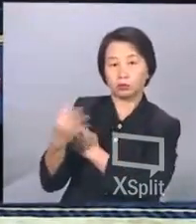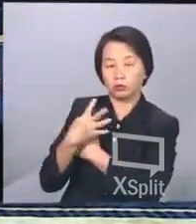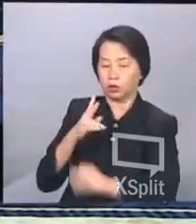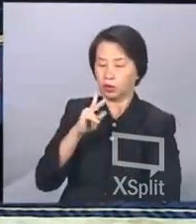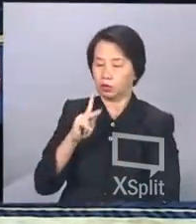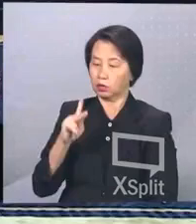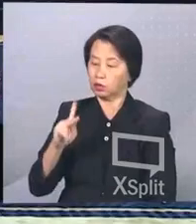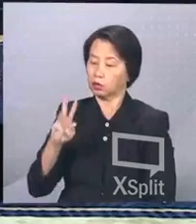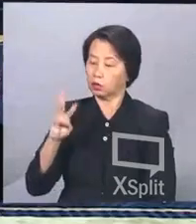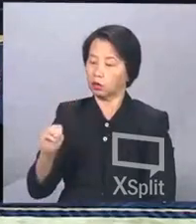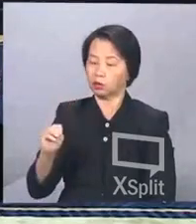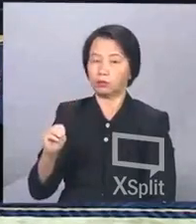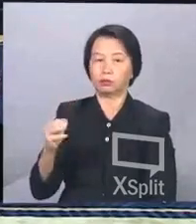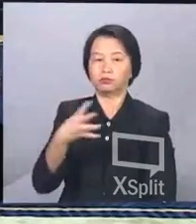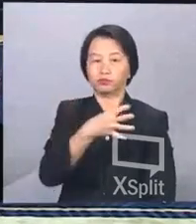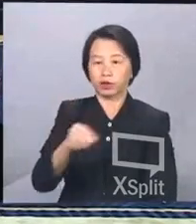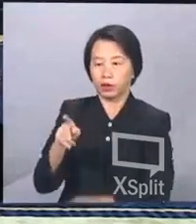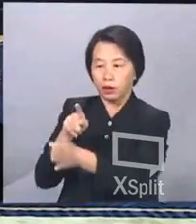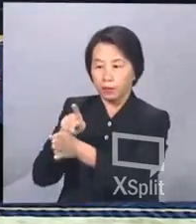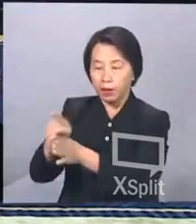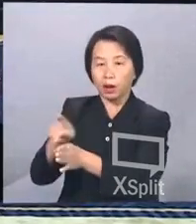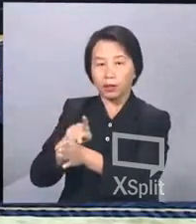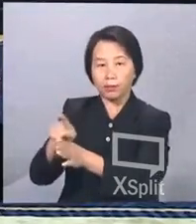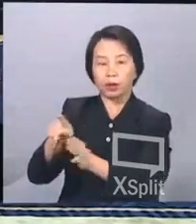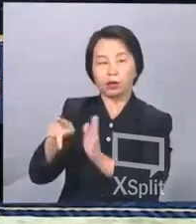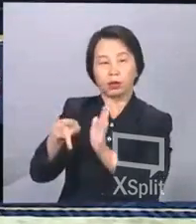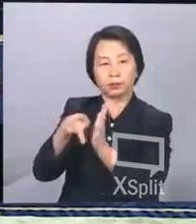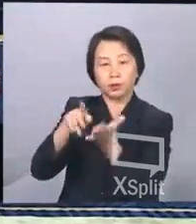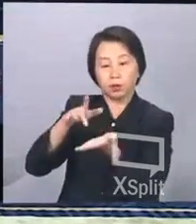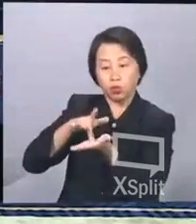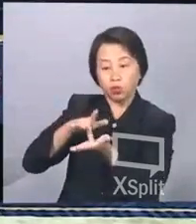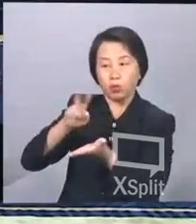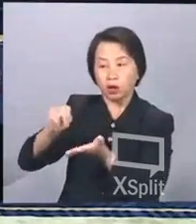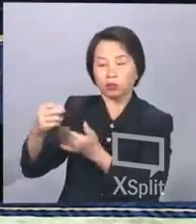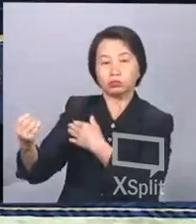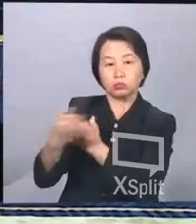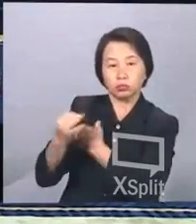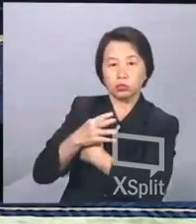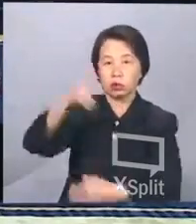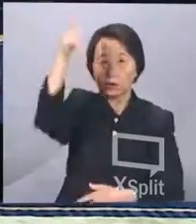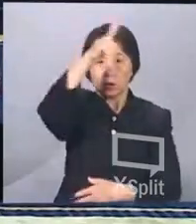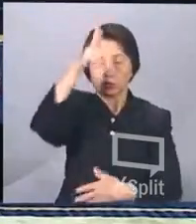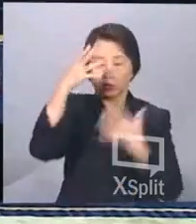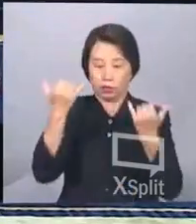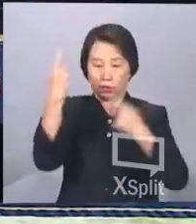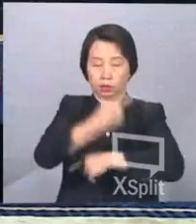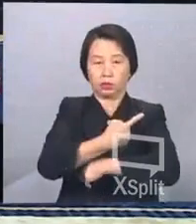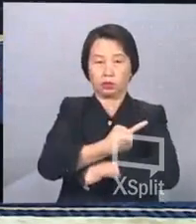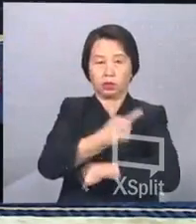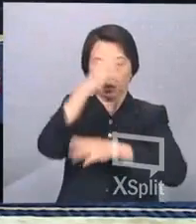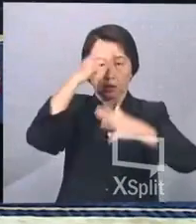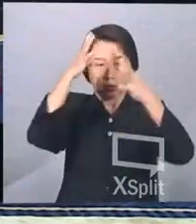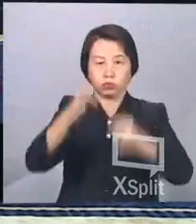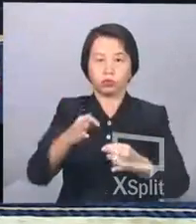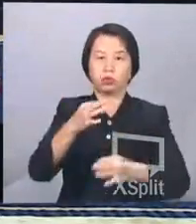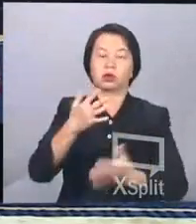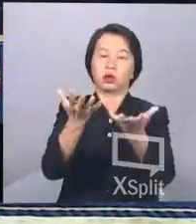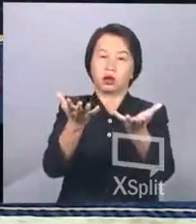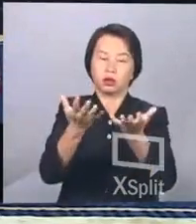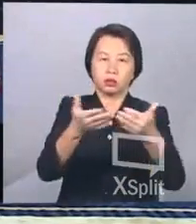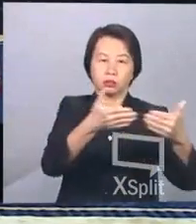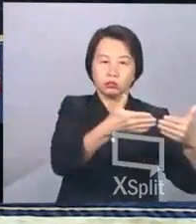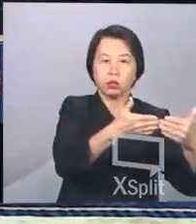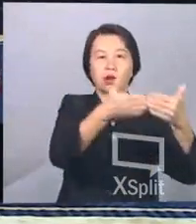Malaysia dan Pak apakah perubatan kerajaan hari ini memutuskan untuk melanjutkan